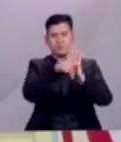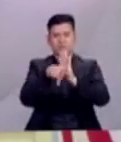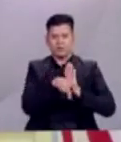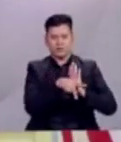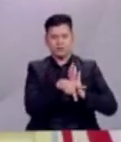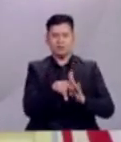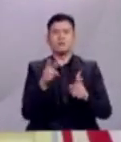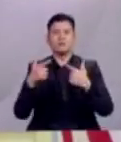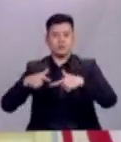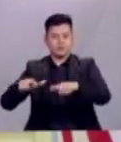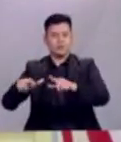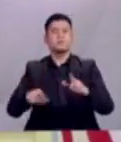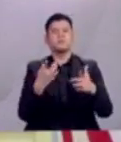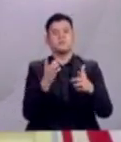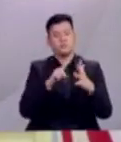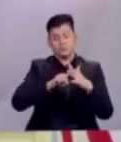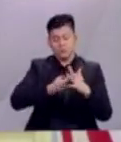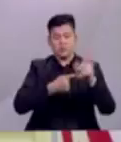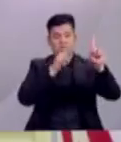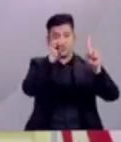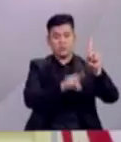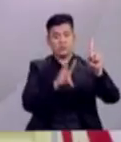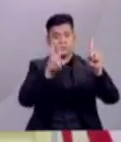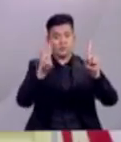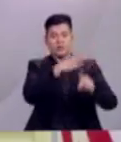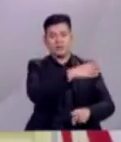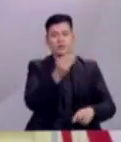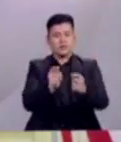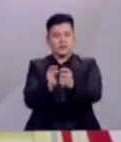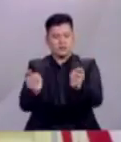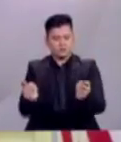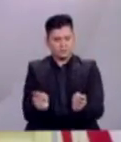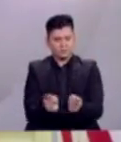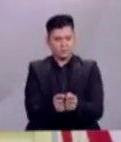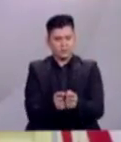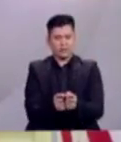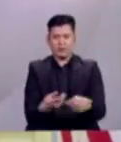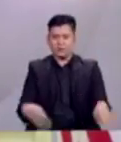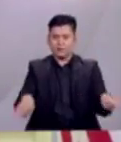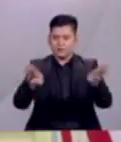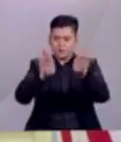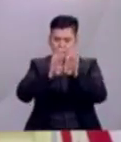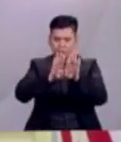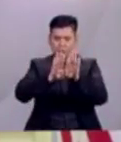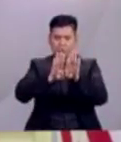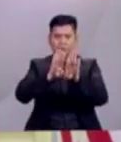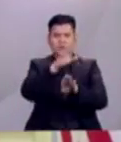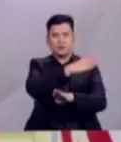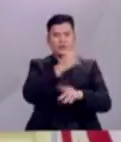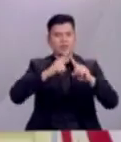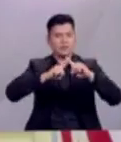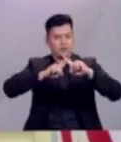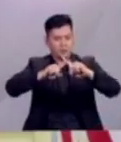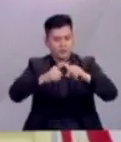1 Julai 2020 dan hanya di kawasan tertutup ataupun di dalam dewan